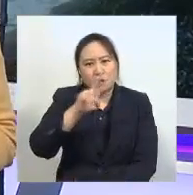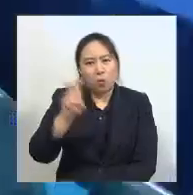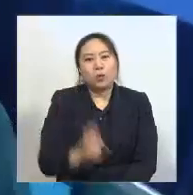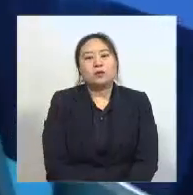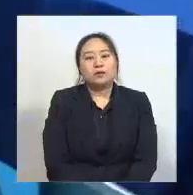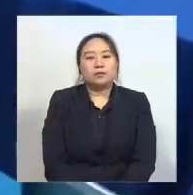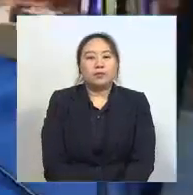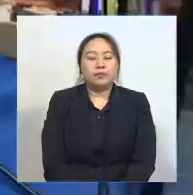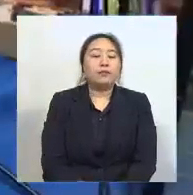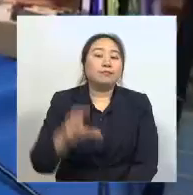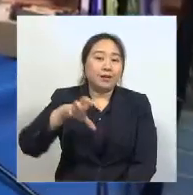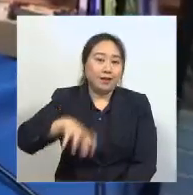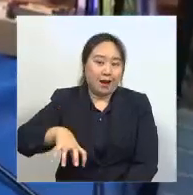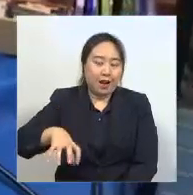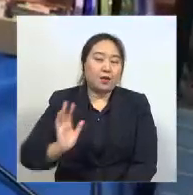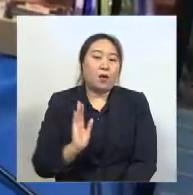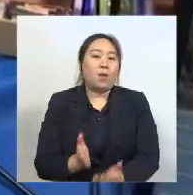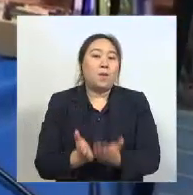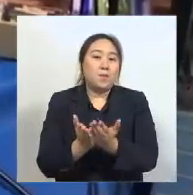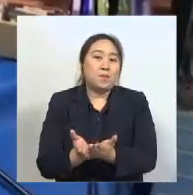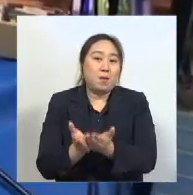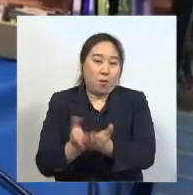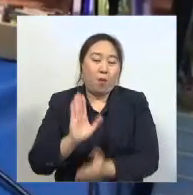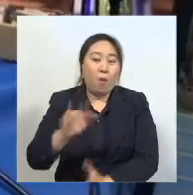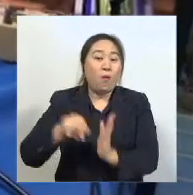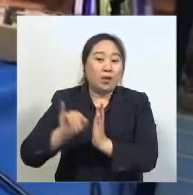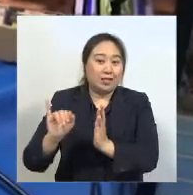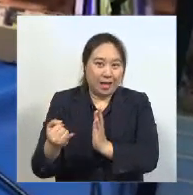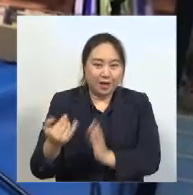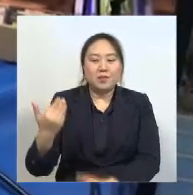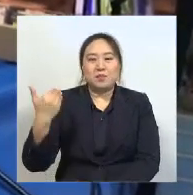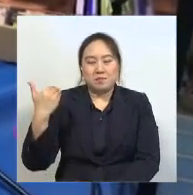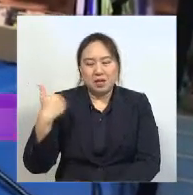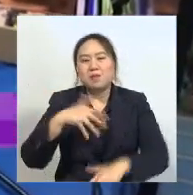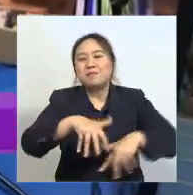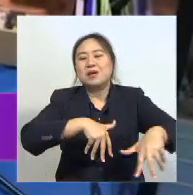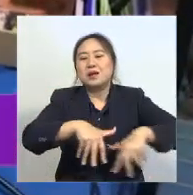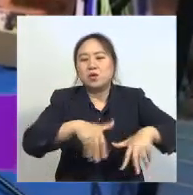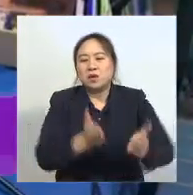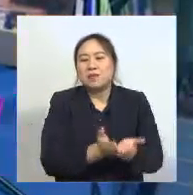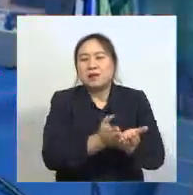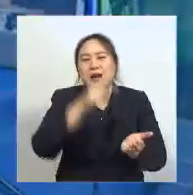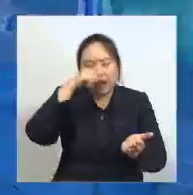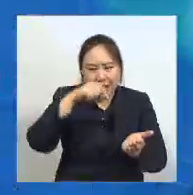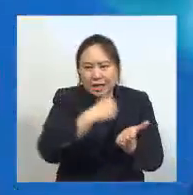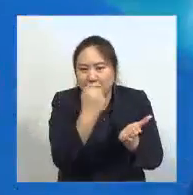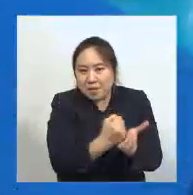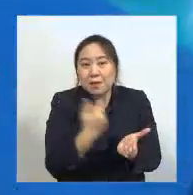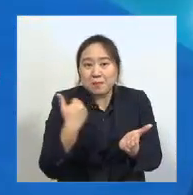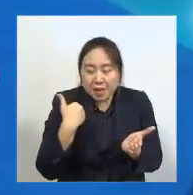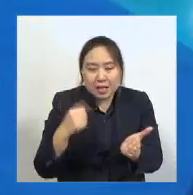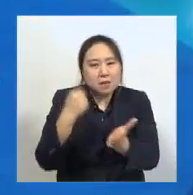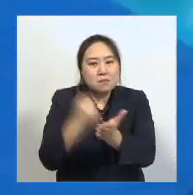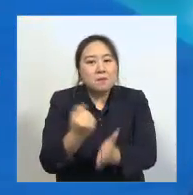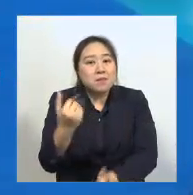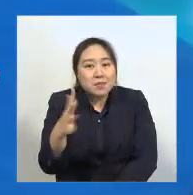ค่ะซึ่งที่สำนักงานประมงจังหวัดจันทบุรีมีชาวประมงพื้นบ้านที่มีทะเบียนเรือไทยและที่ไม่มีทะเบียนเรือ